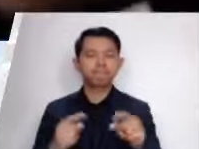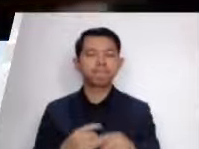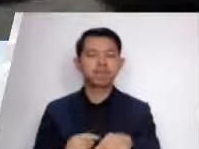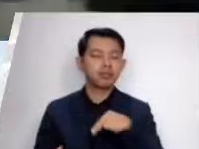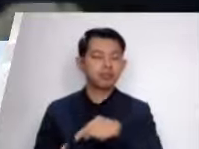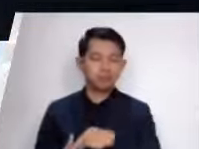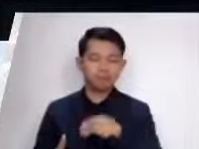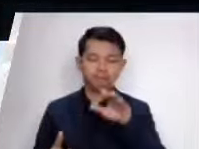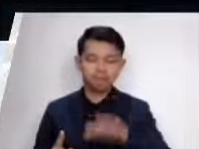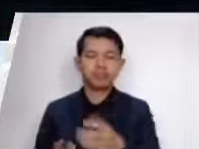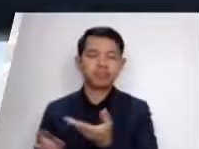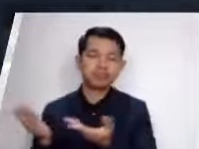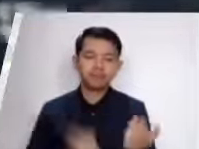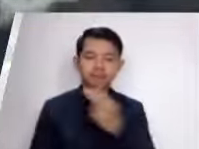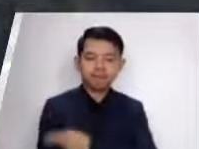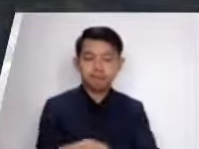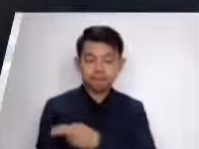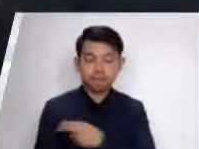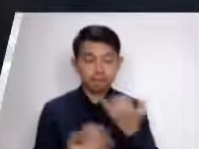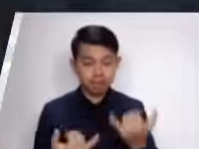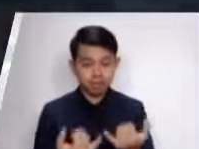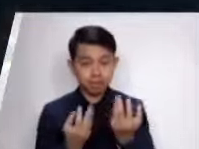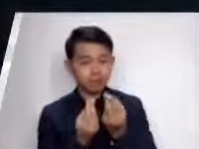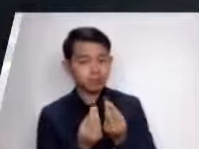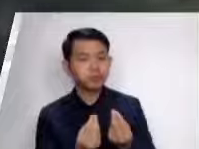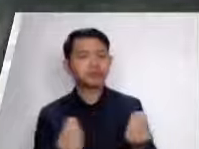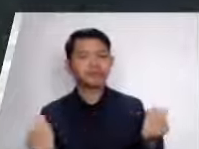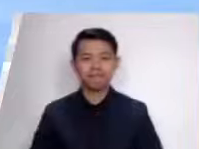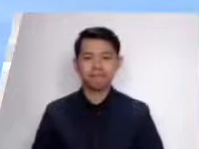Nasa maayos ng kondisyon ang bata.